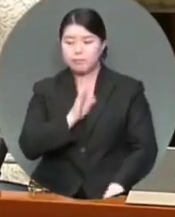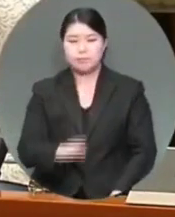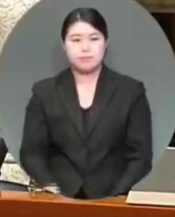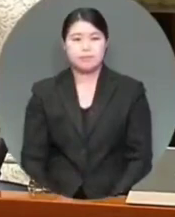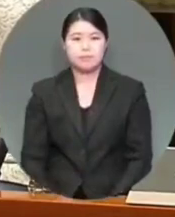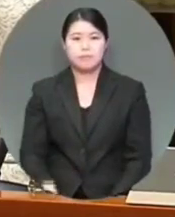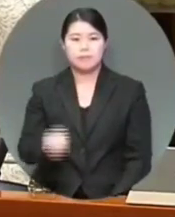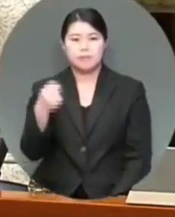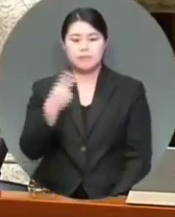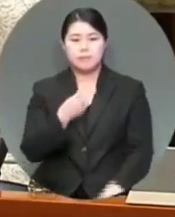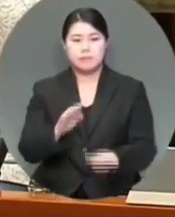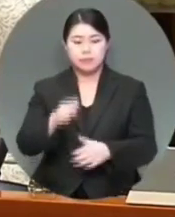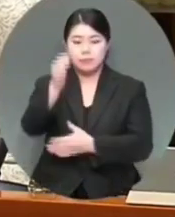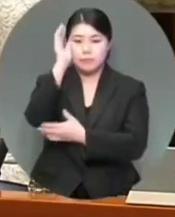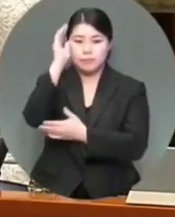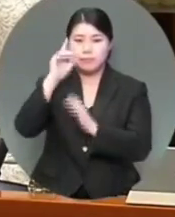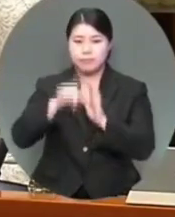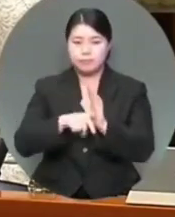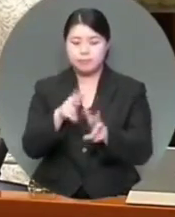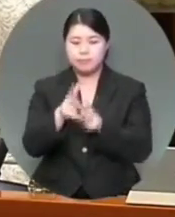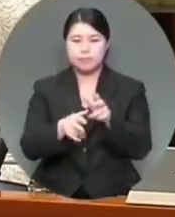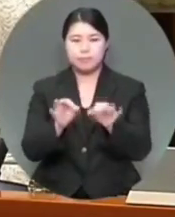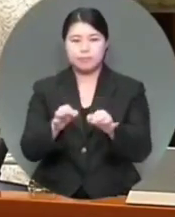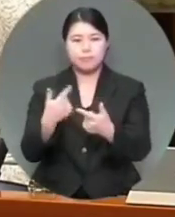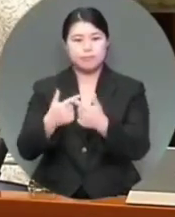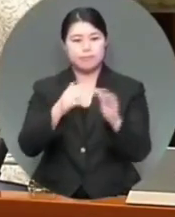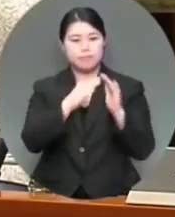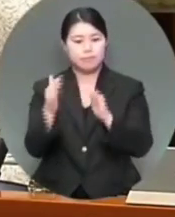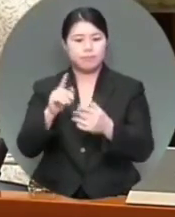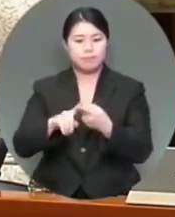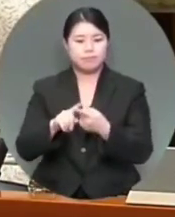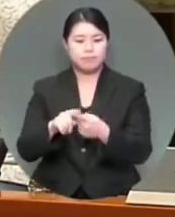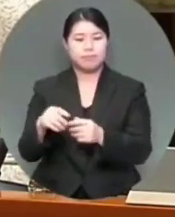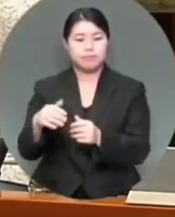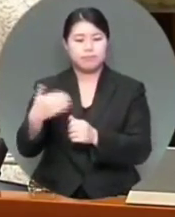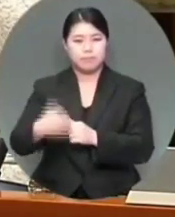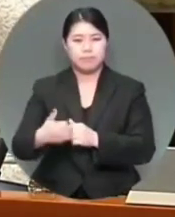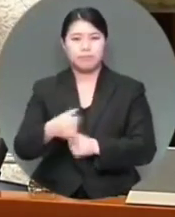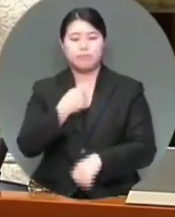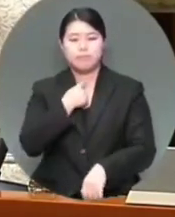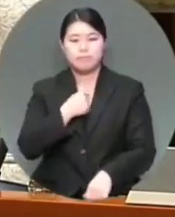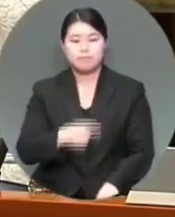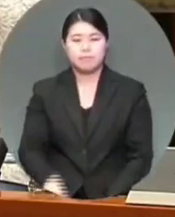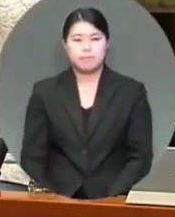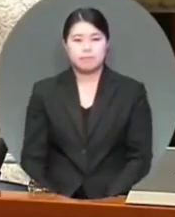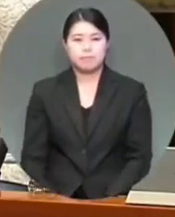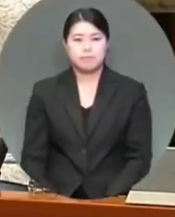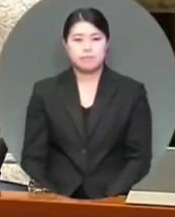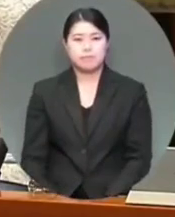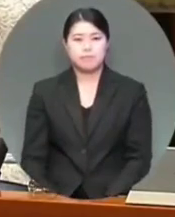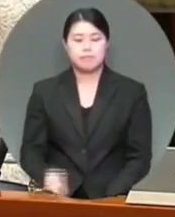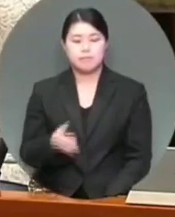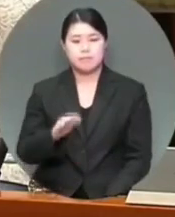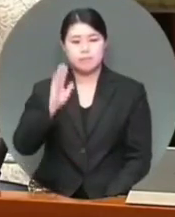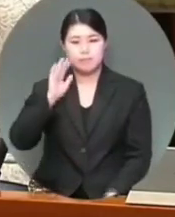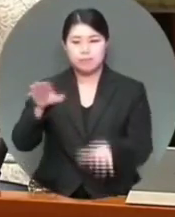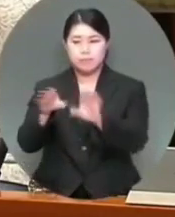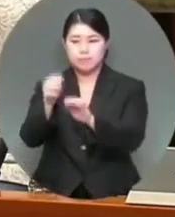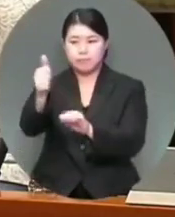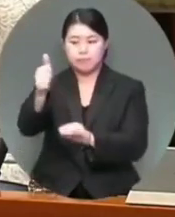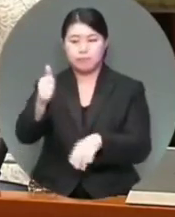그리고 이번에 시정연설에도 산업은행 부산 이전을 당부했습니다. 그런데 이렇게 당부하면